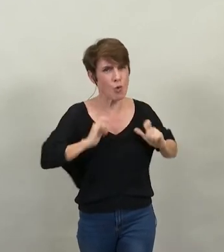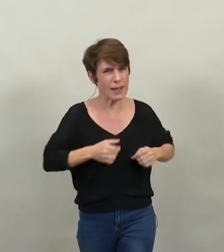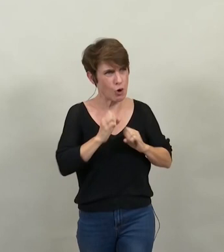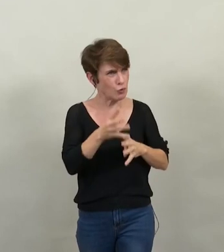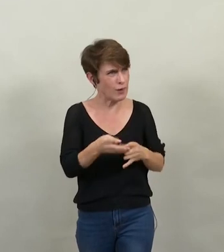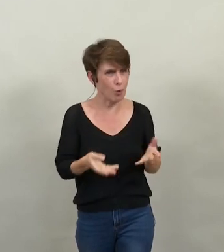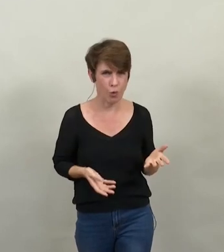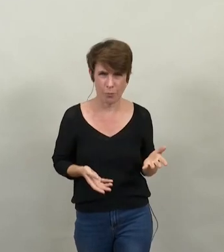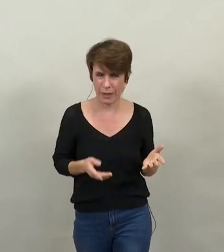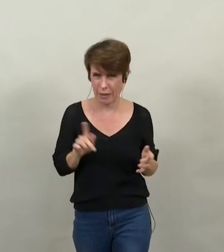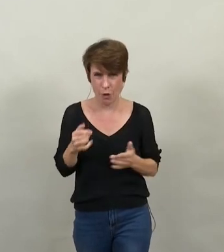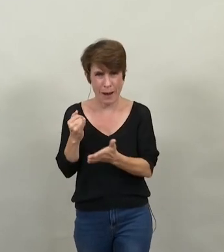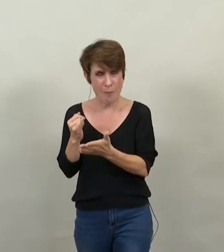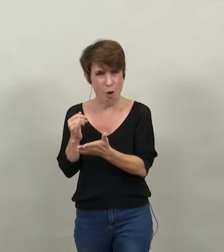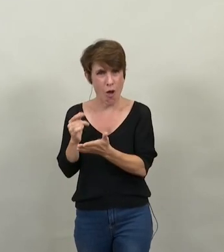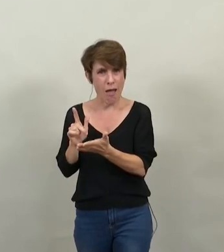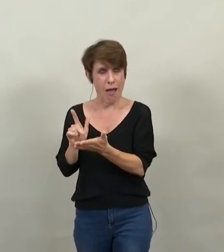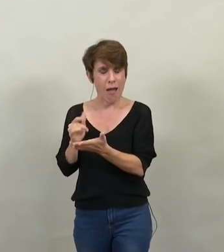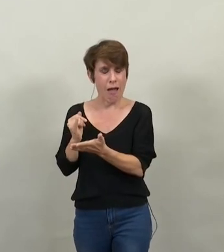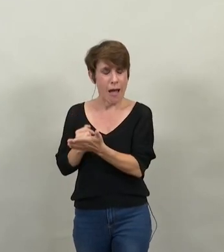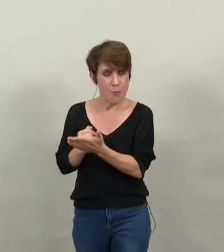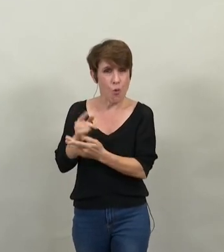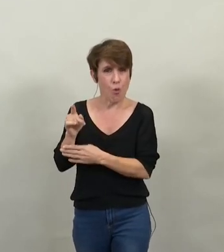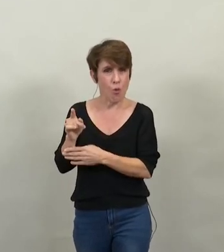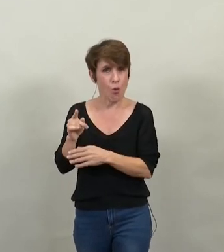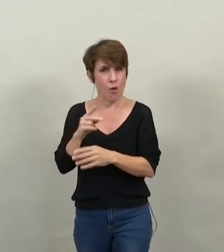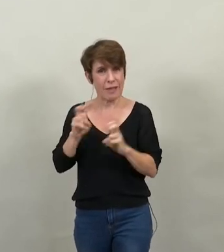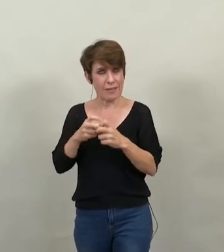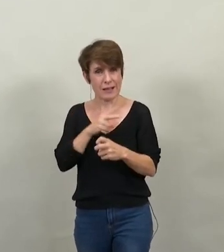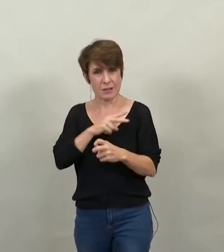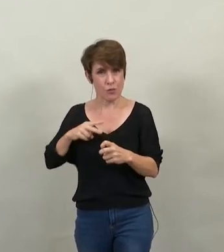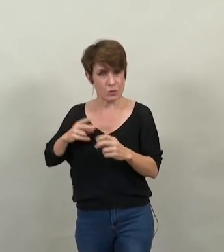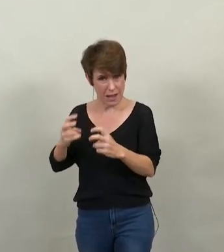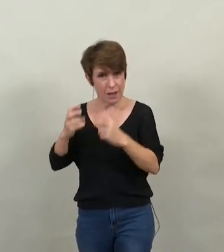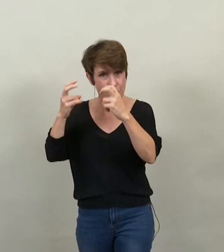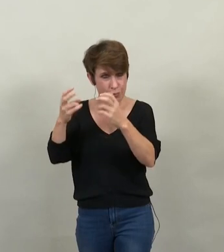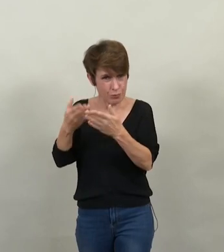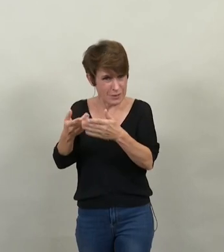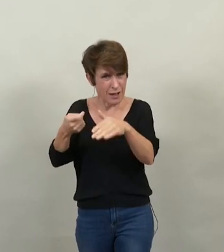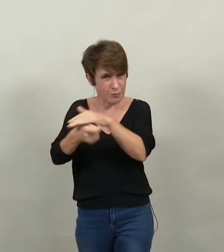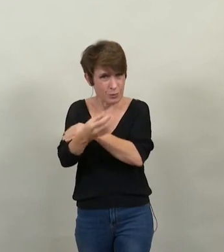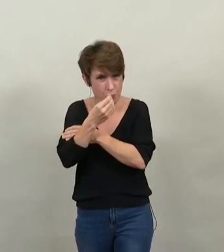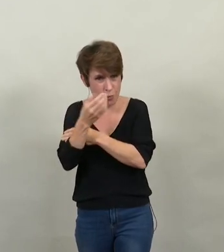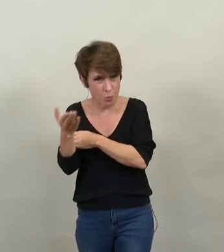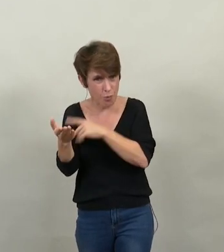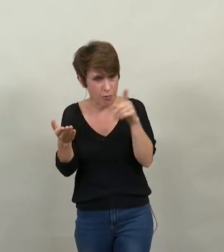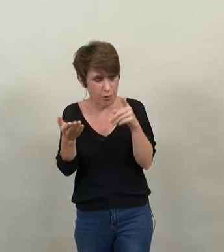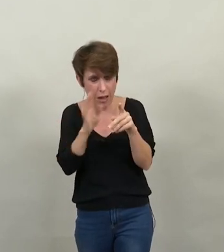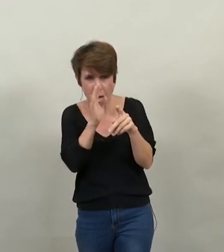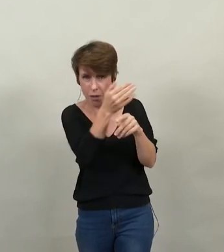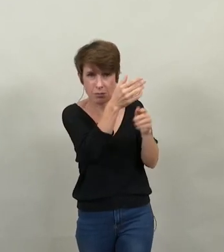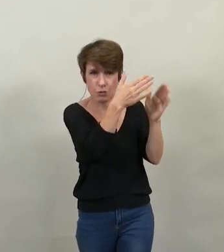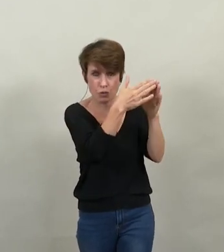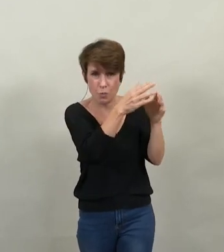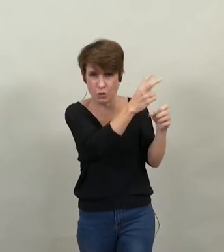devait être financée par le bouclier social voilà je crois que c'était à peu près toutes les points de